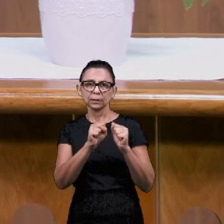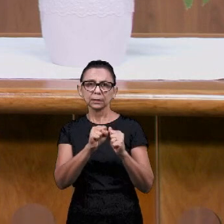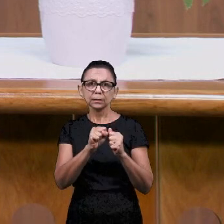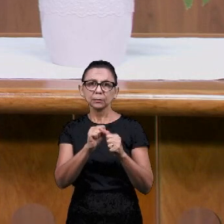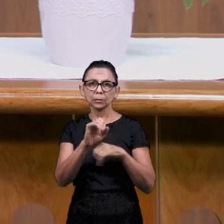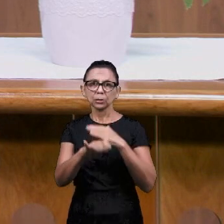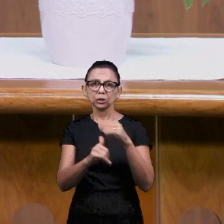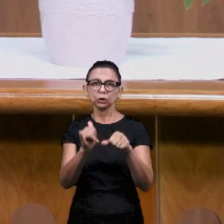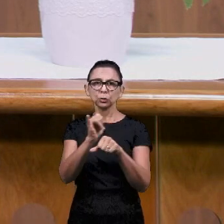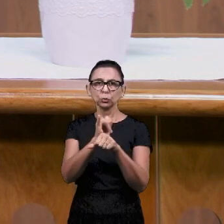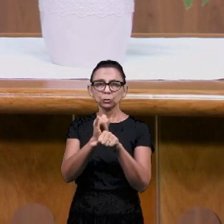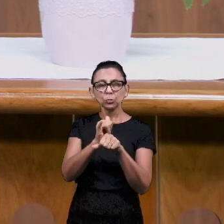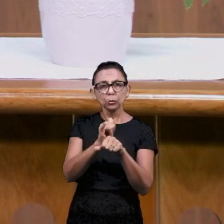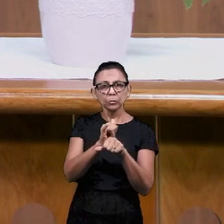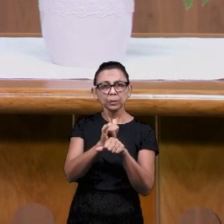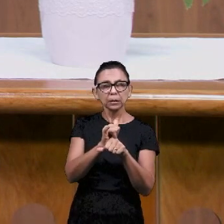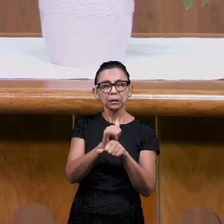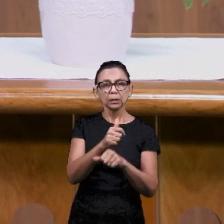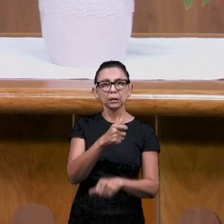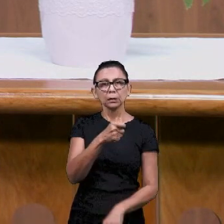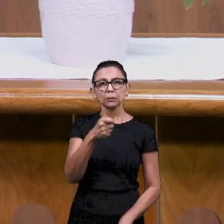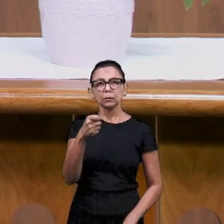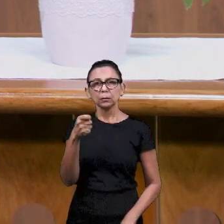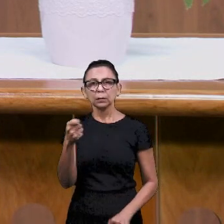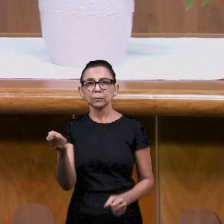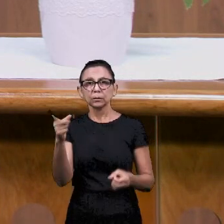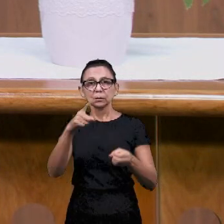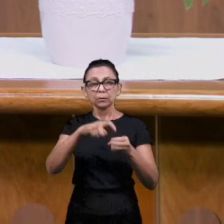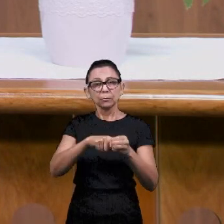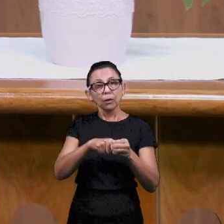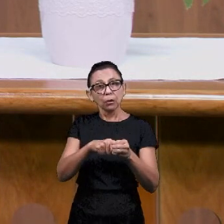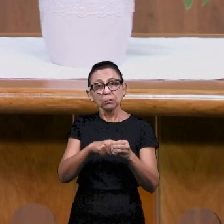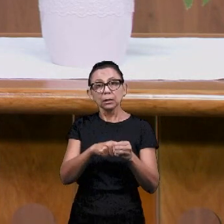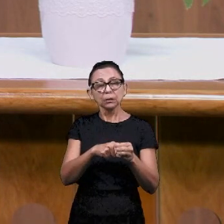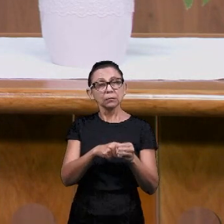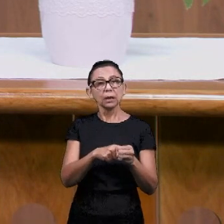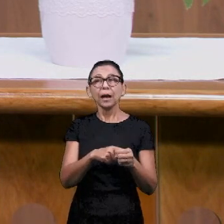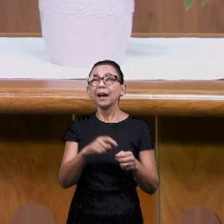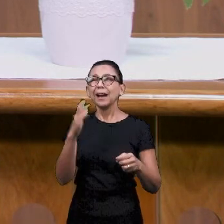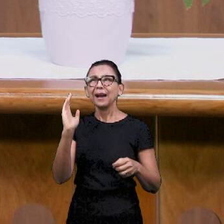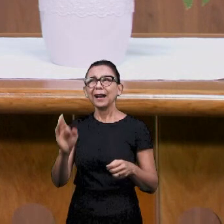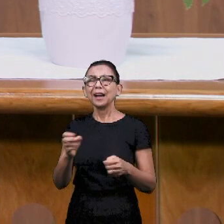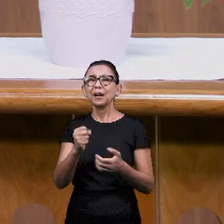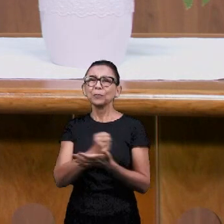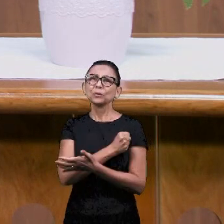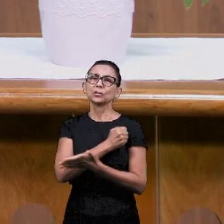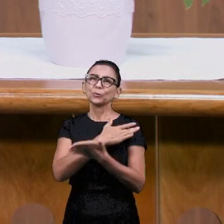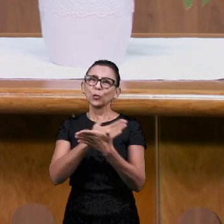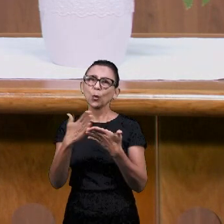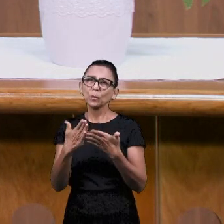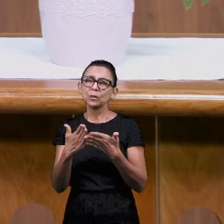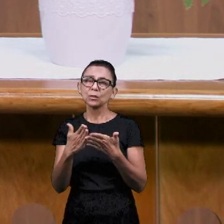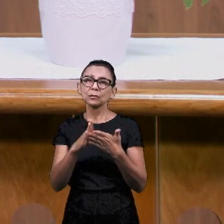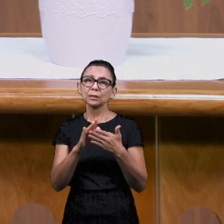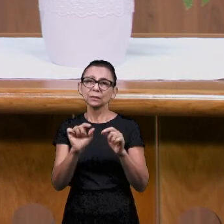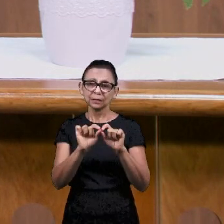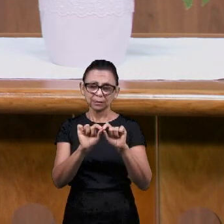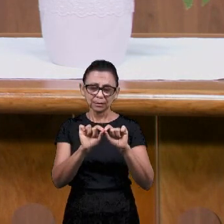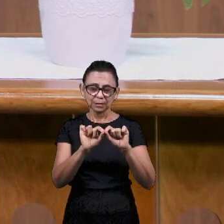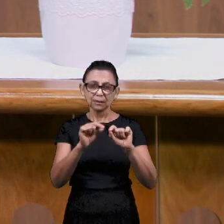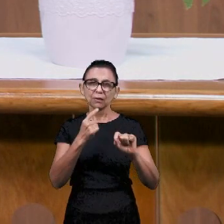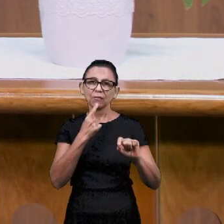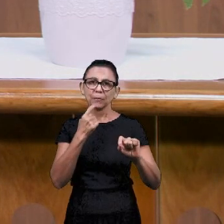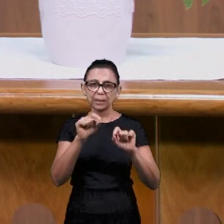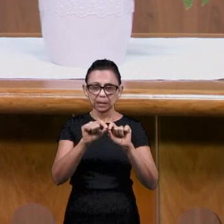au début de la vidéo et vous pouvez assister au culte. Même s'il se passe, YouTube a